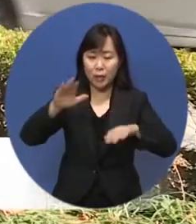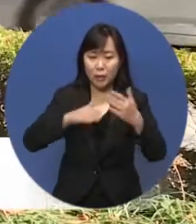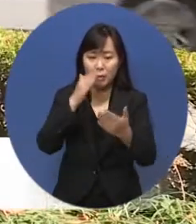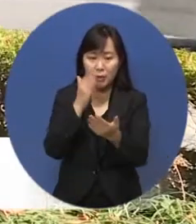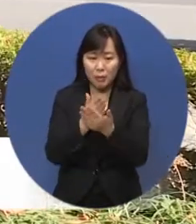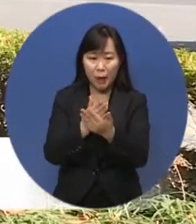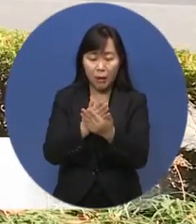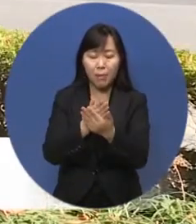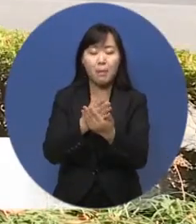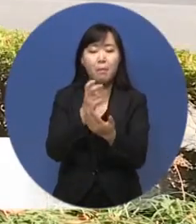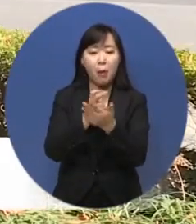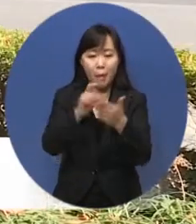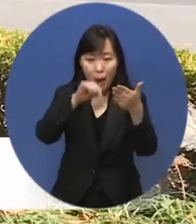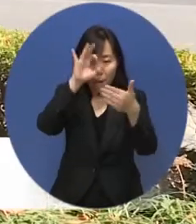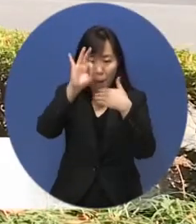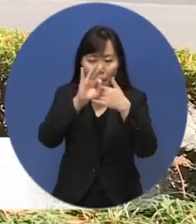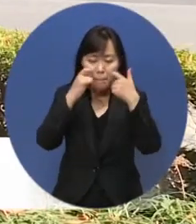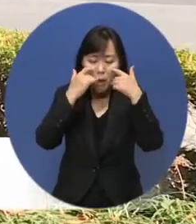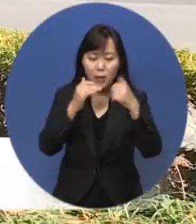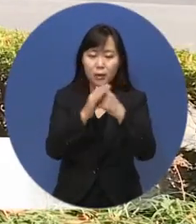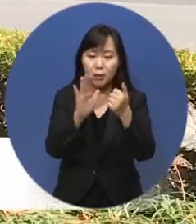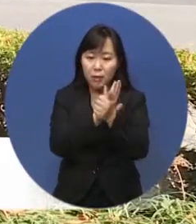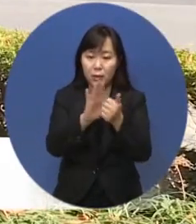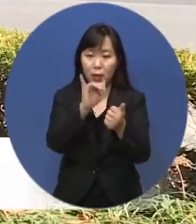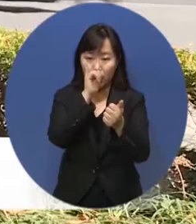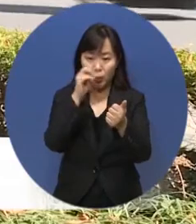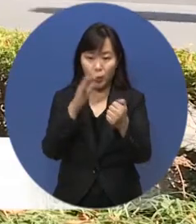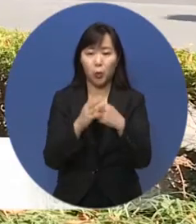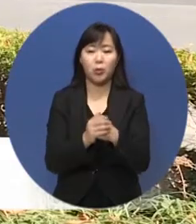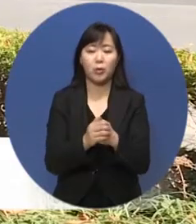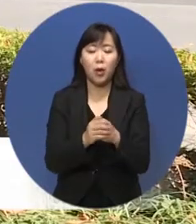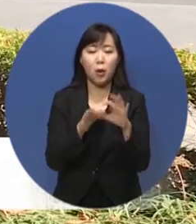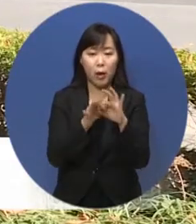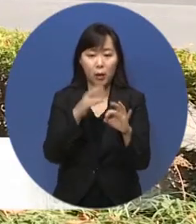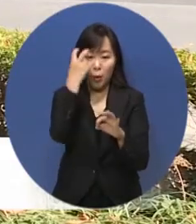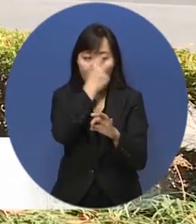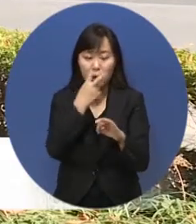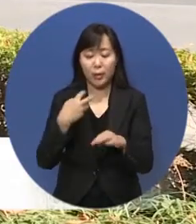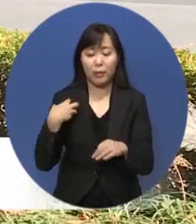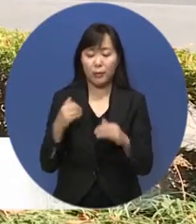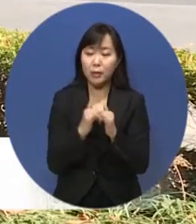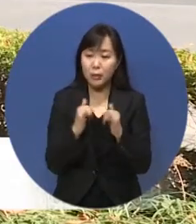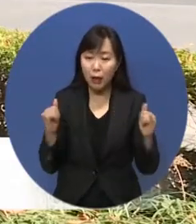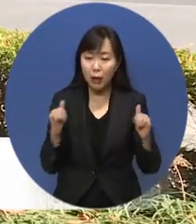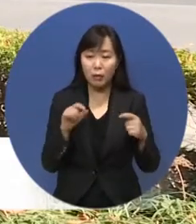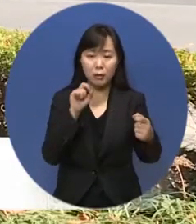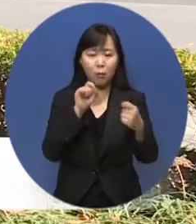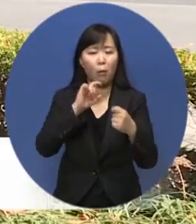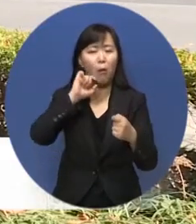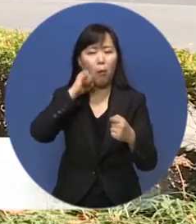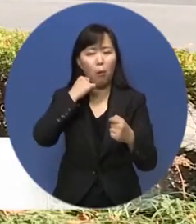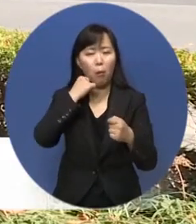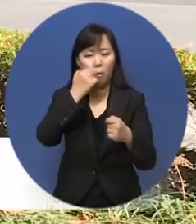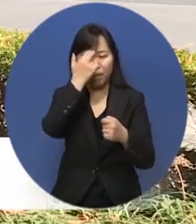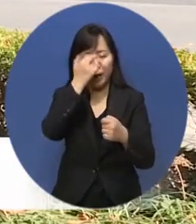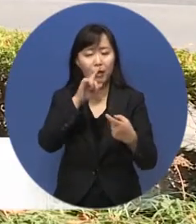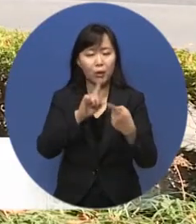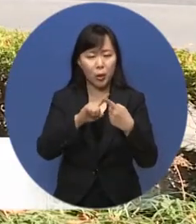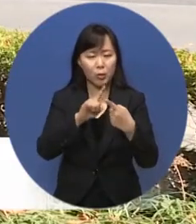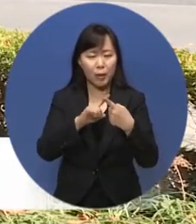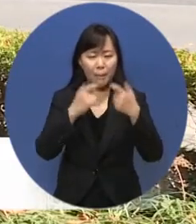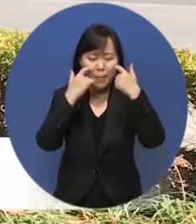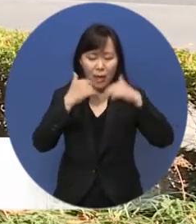장애인차별금지법상 명확하게 서비스를 제공하고 또 시설물을 관리하는 사람이 접근할 수 없도록 하는 건